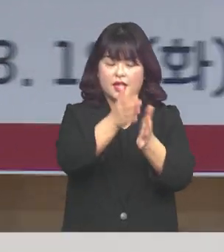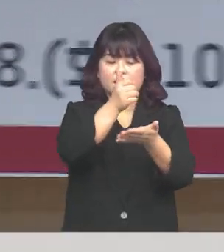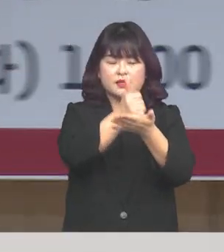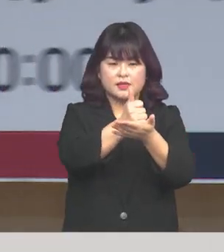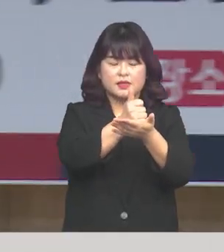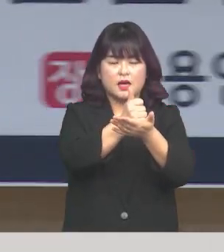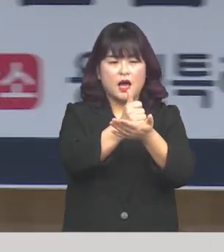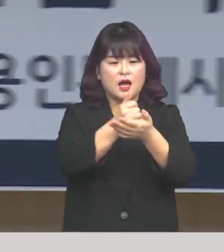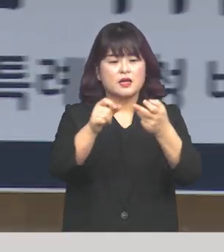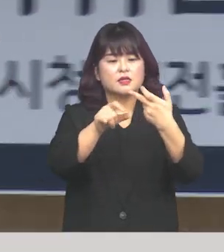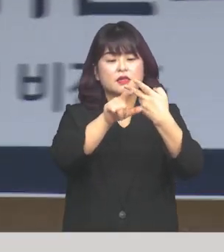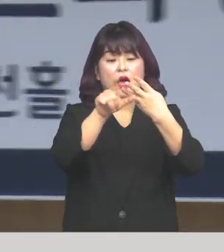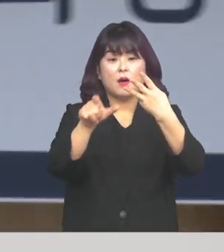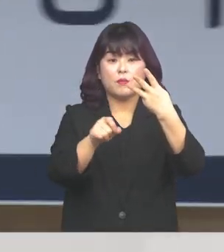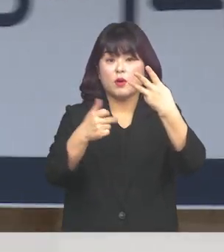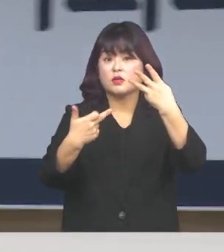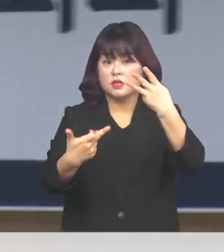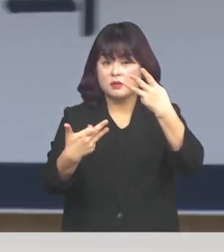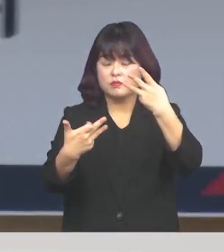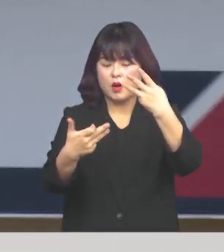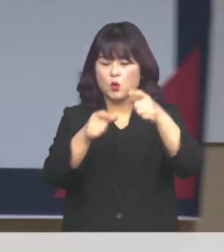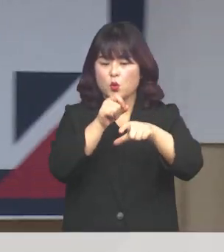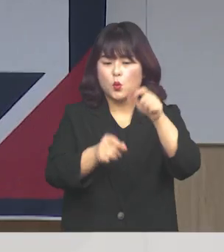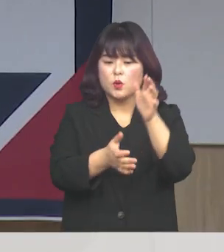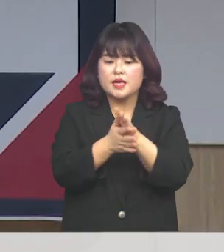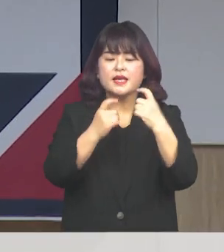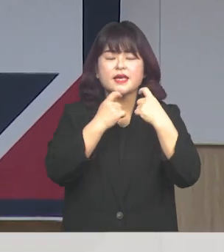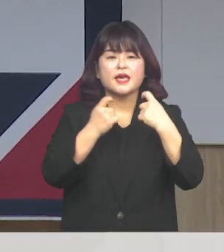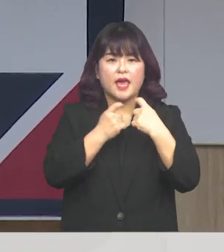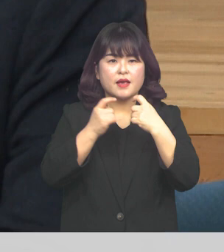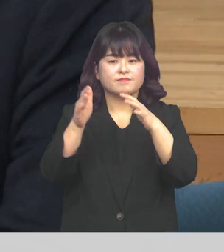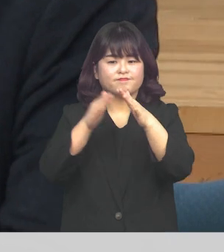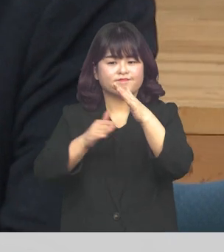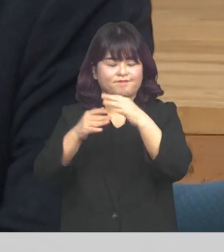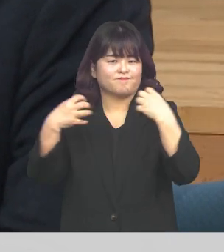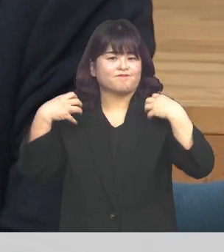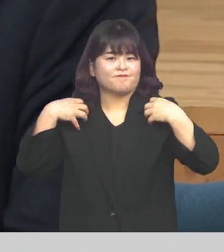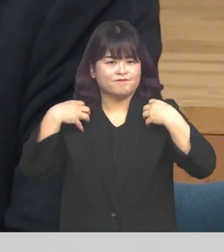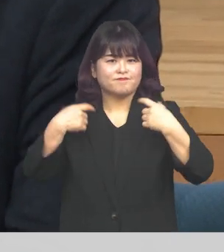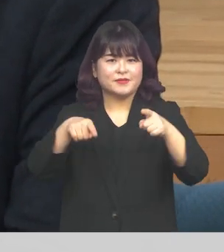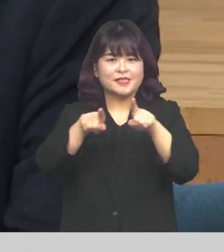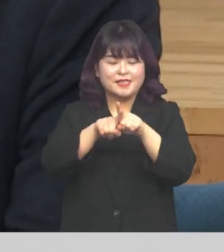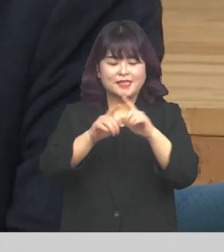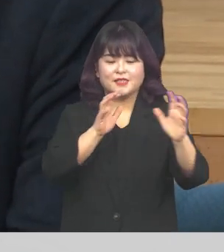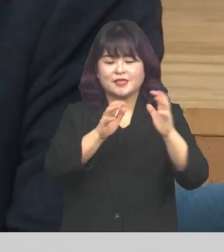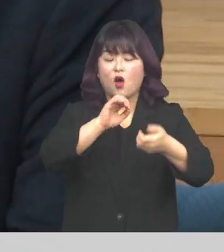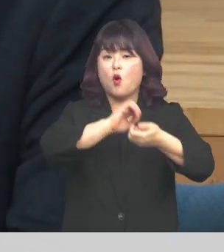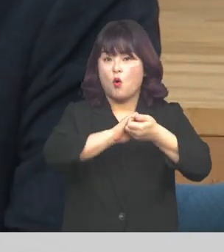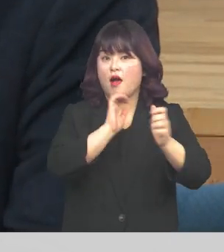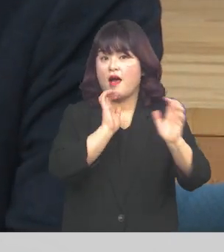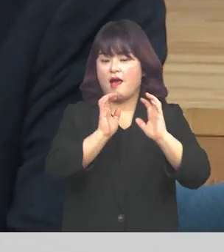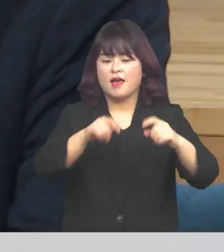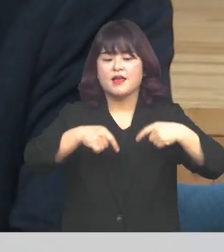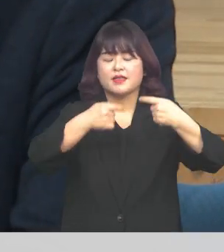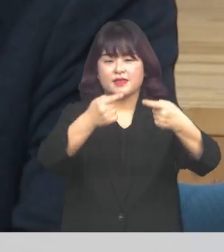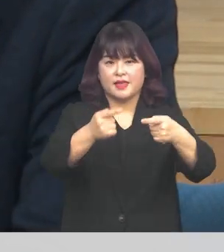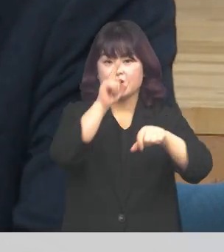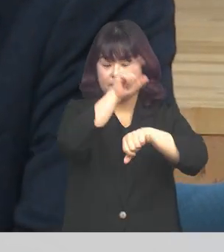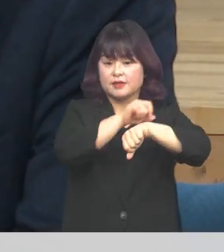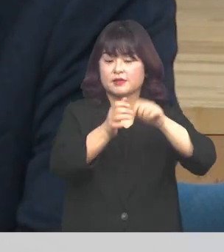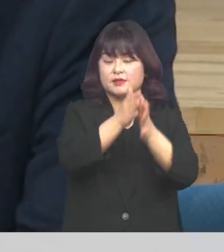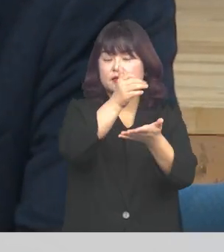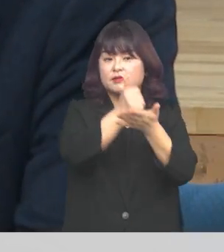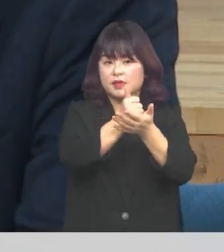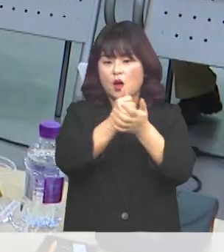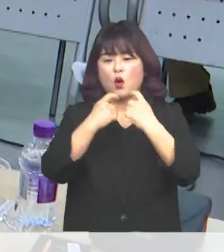이상일 용인특례시장은 지난 18일 제1회 용인시 민관협치위원회 정기회의에 참석했습니다. 회의에는 이상일